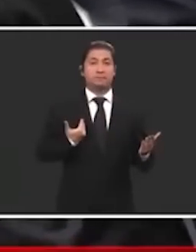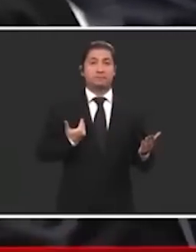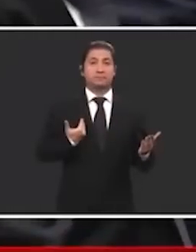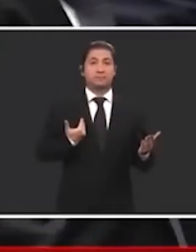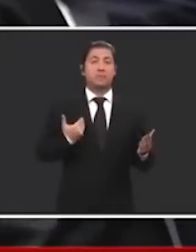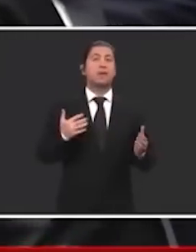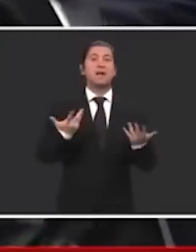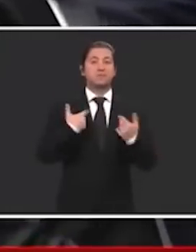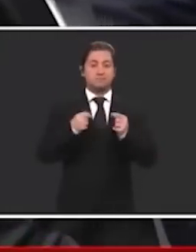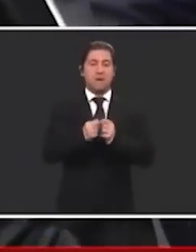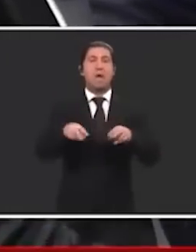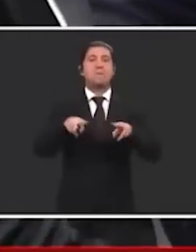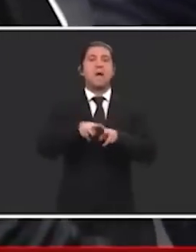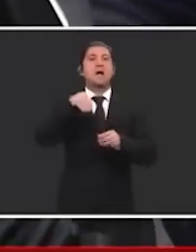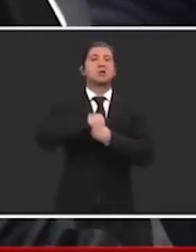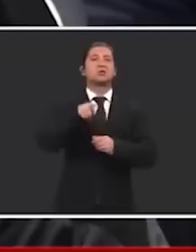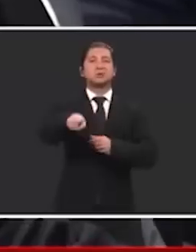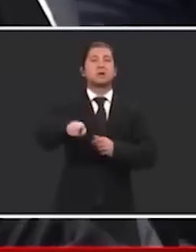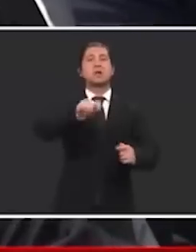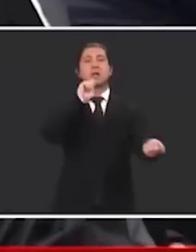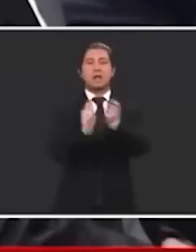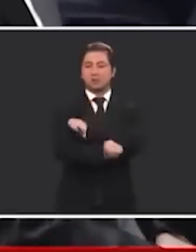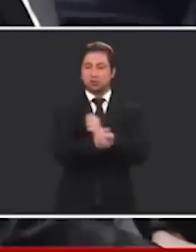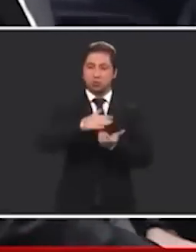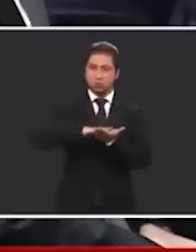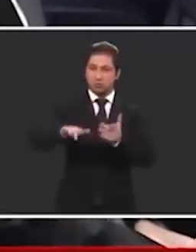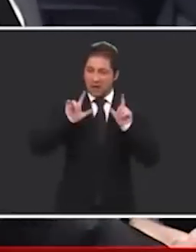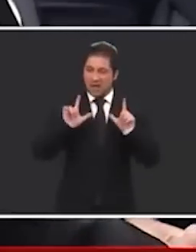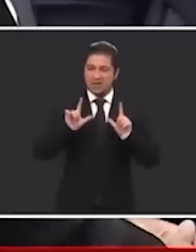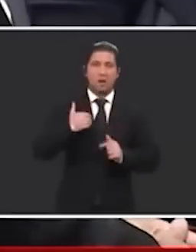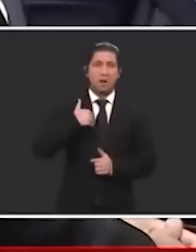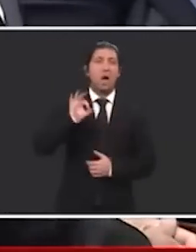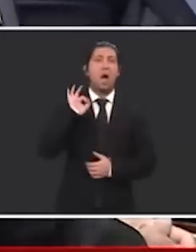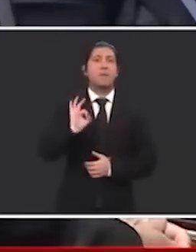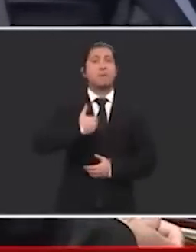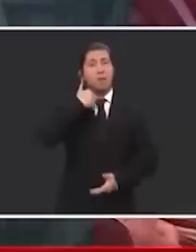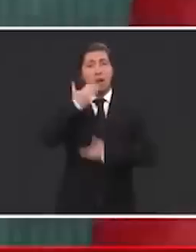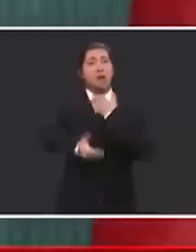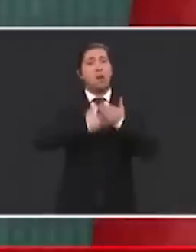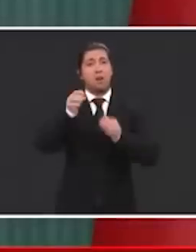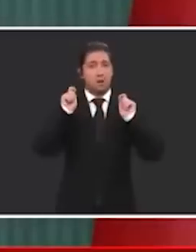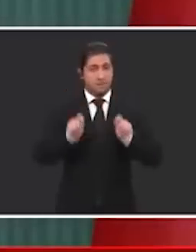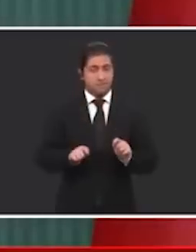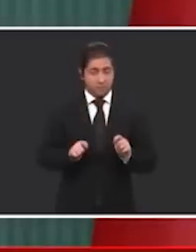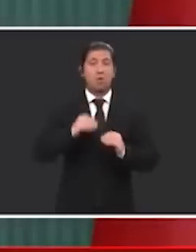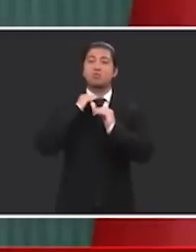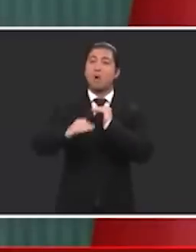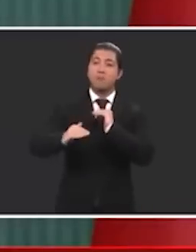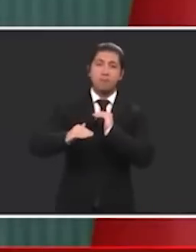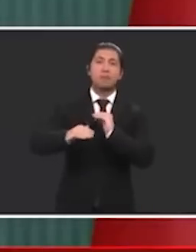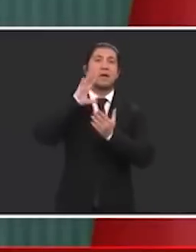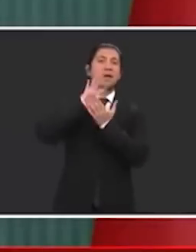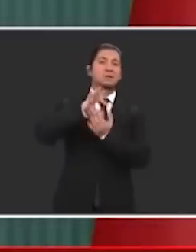nasıl Birleşmiş Milletler'in reform ihtiyacını her fırsatta dile getiriyorsak, toplumun ve